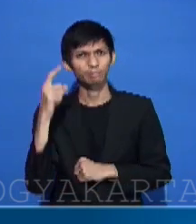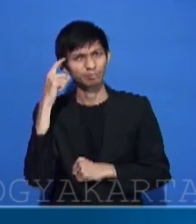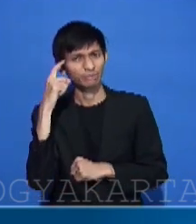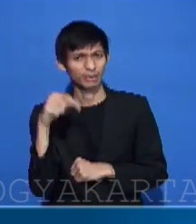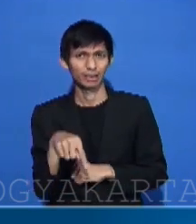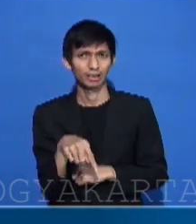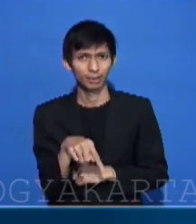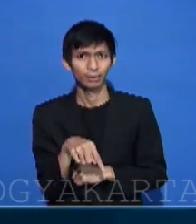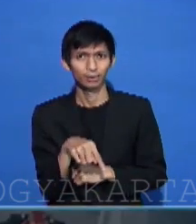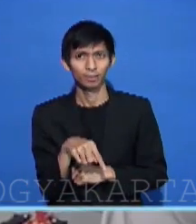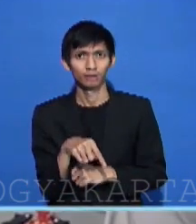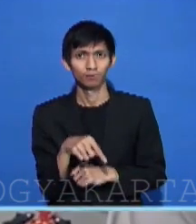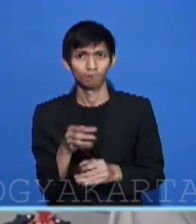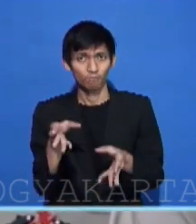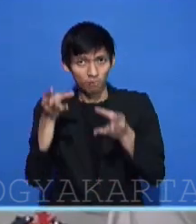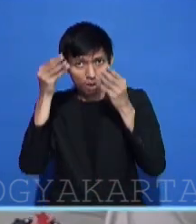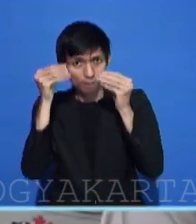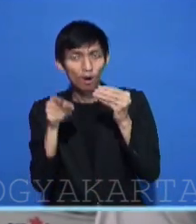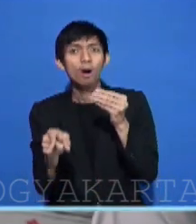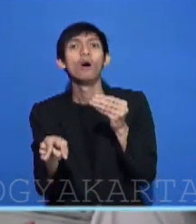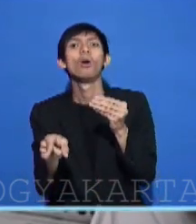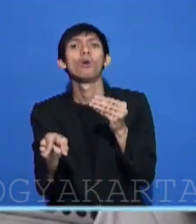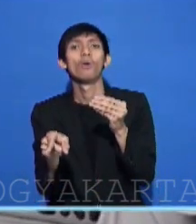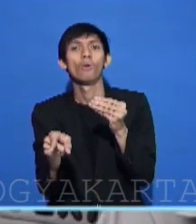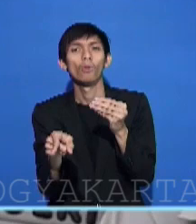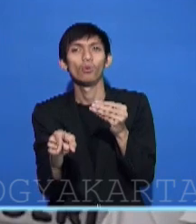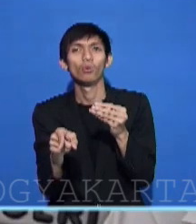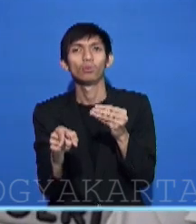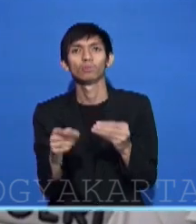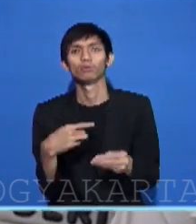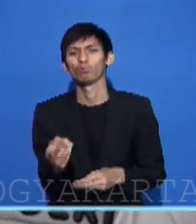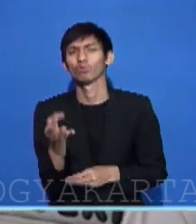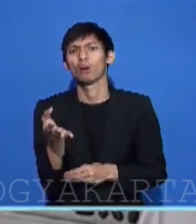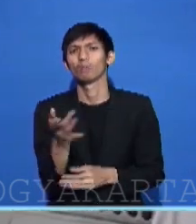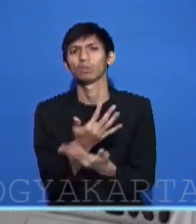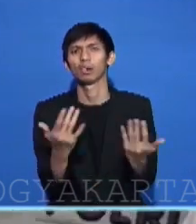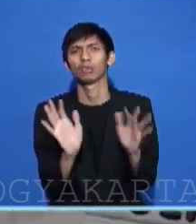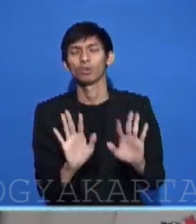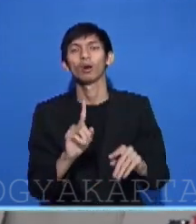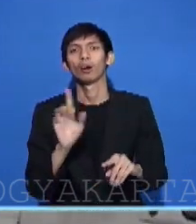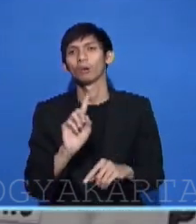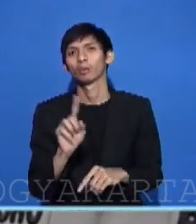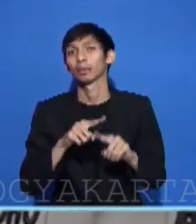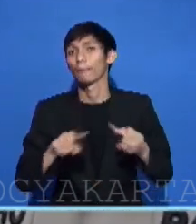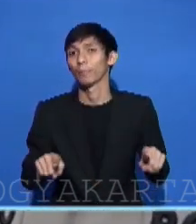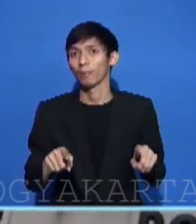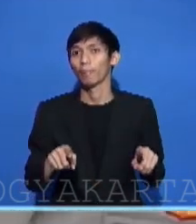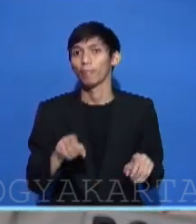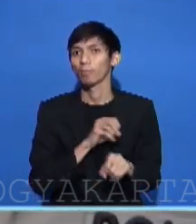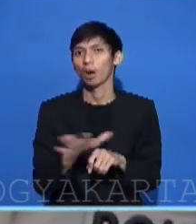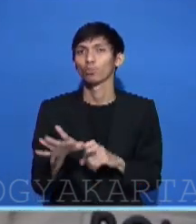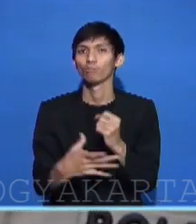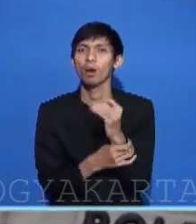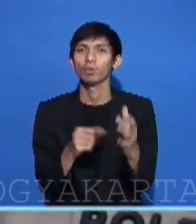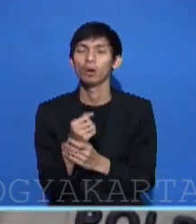dan penerjemahannya supaya jangan sampai juga seperti kita hanya memudahkan masyarakat tetapi mengakibatkan bahaya